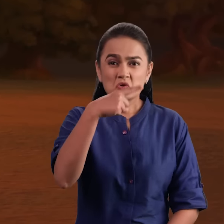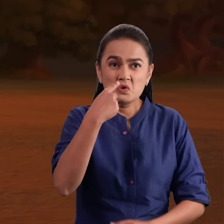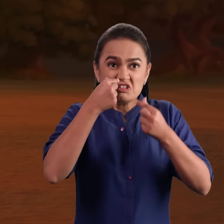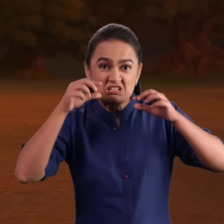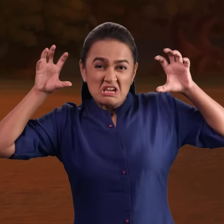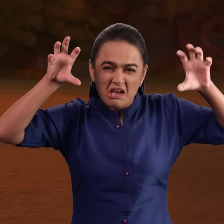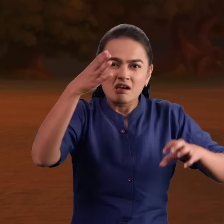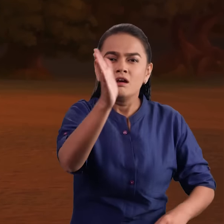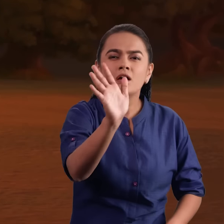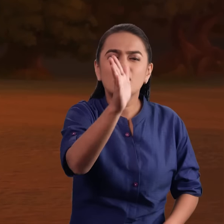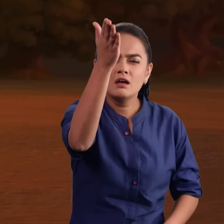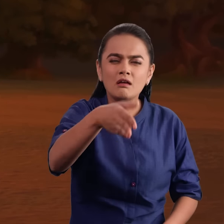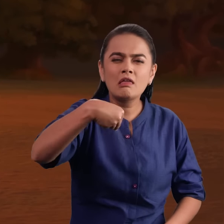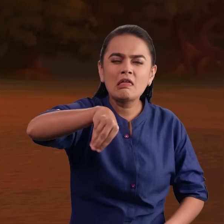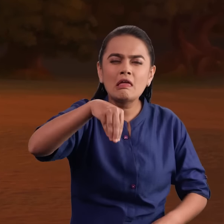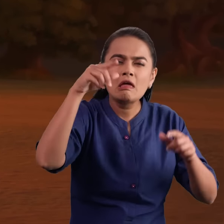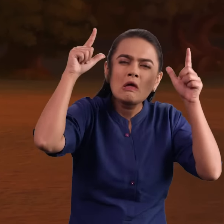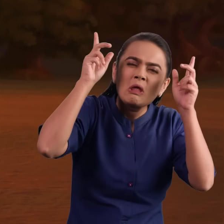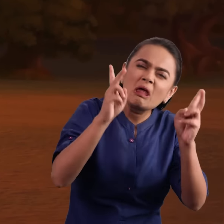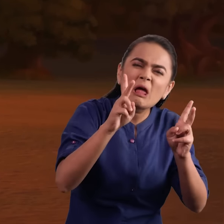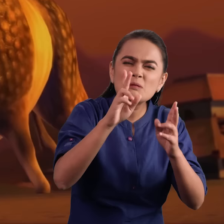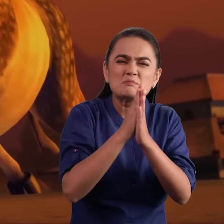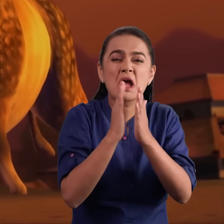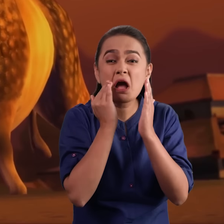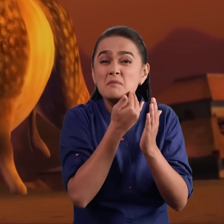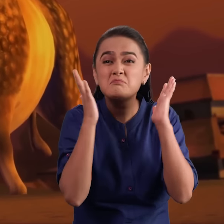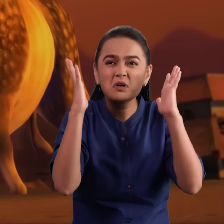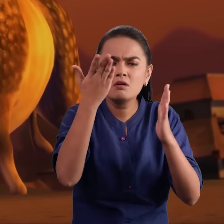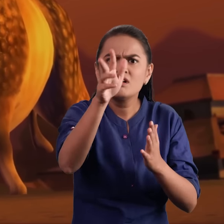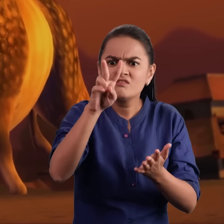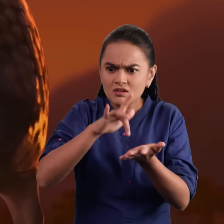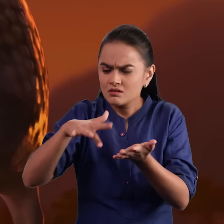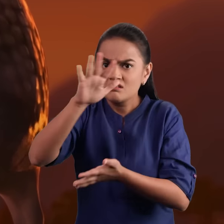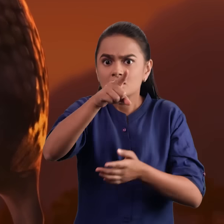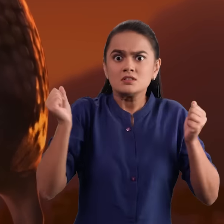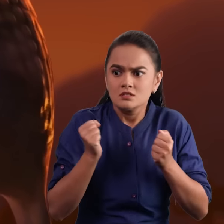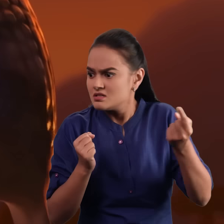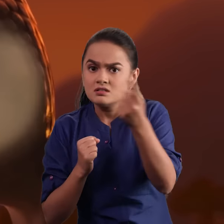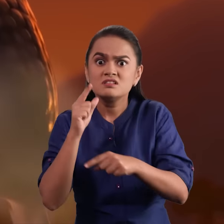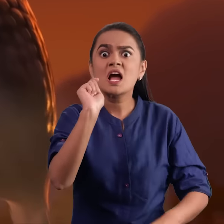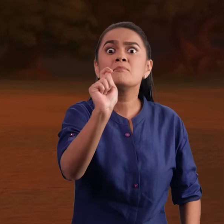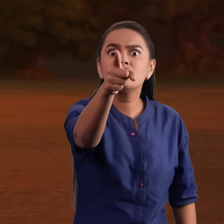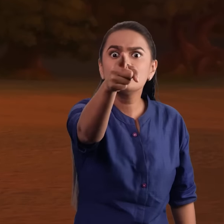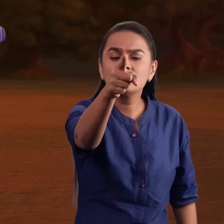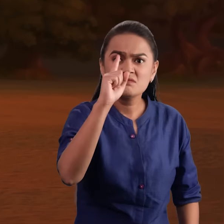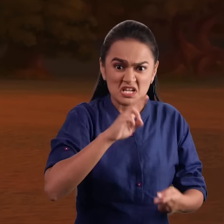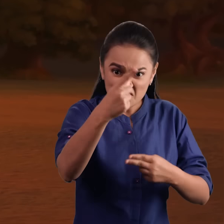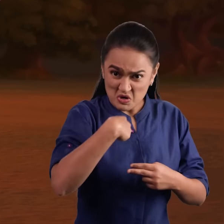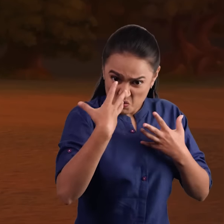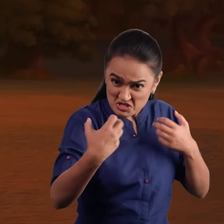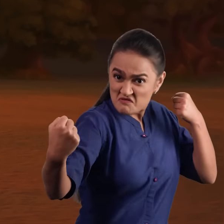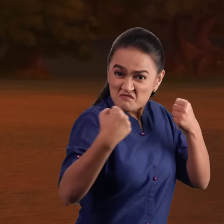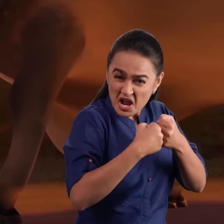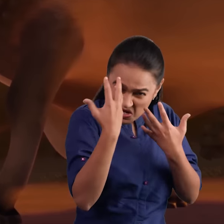तुम कोई राक्षस नहीं हो, एक नीच और अधर्मी पशु हो। तुमने वृंदावन वासियों को क्यों भयभीत किया हुआ है? यदि